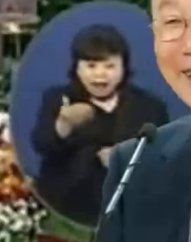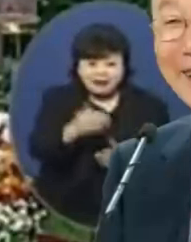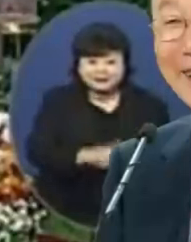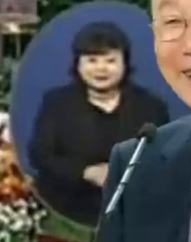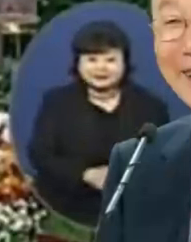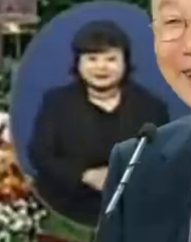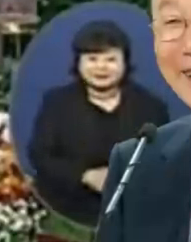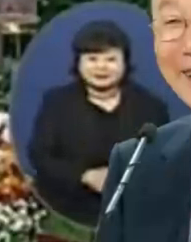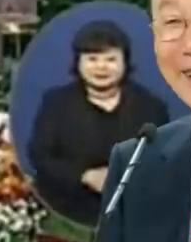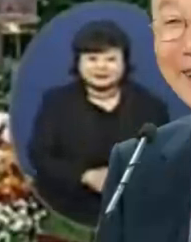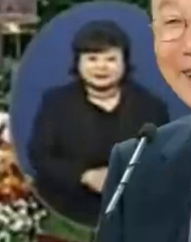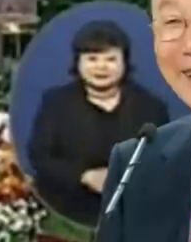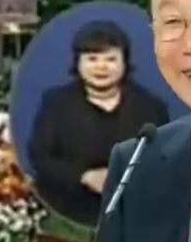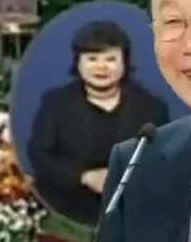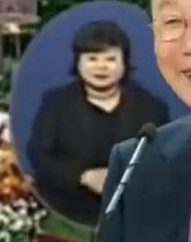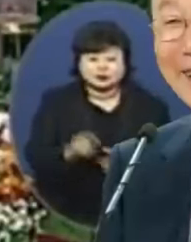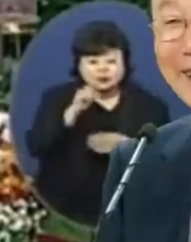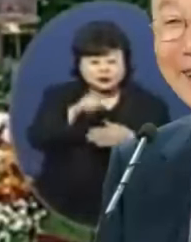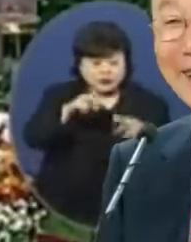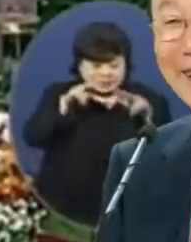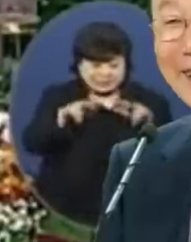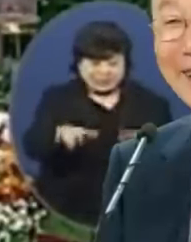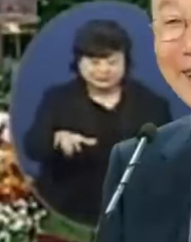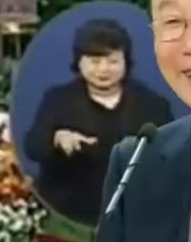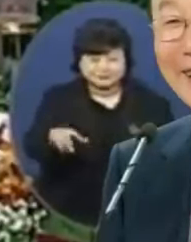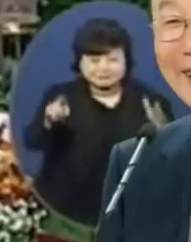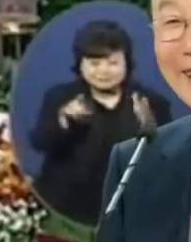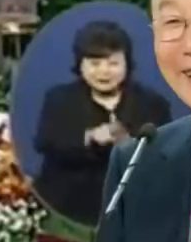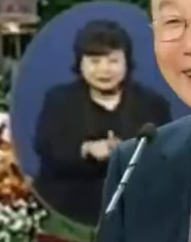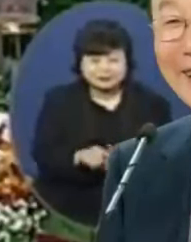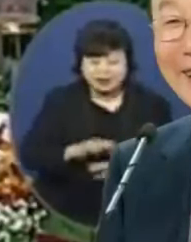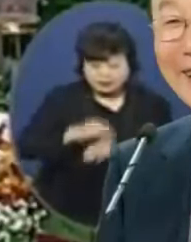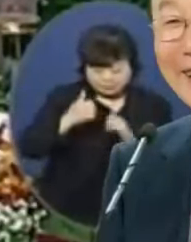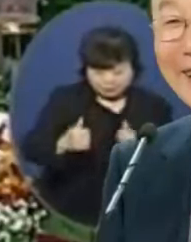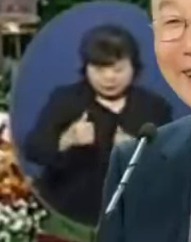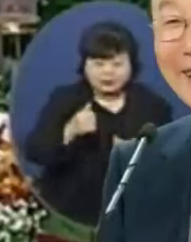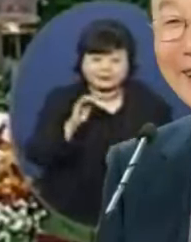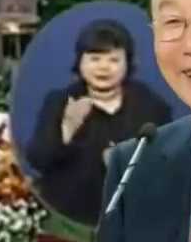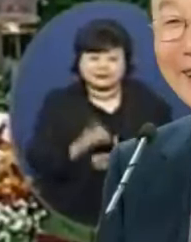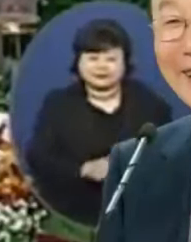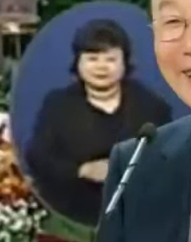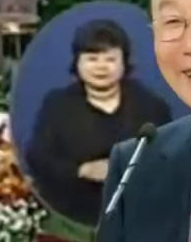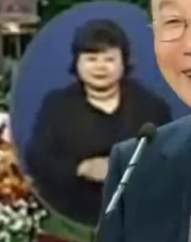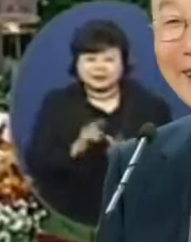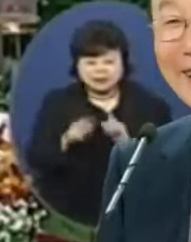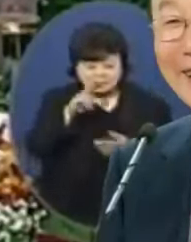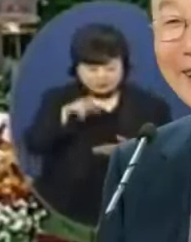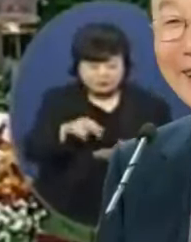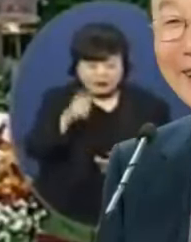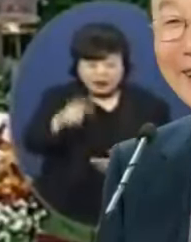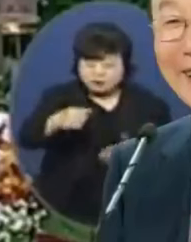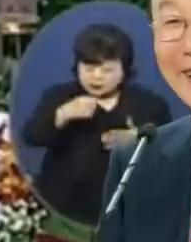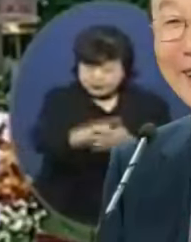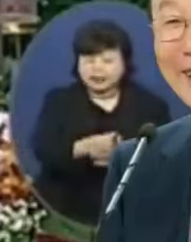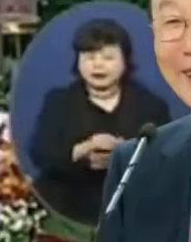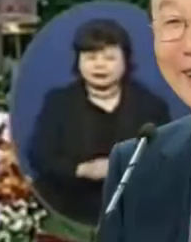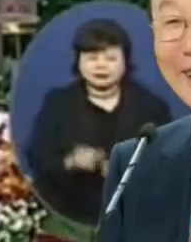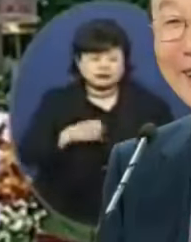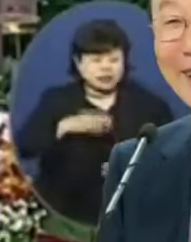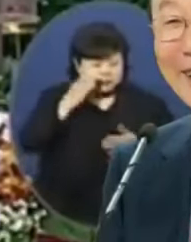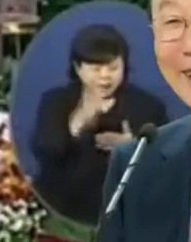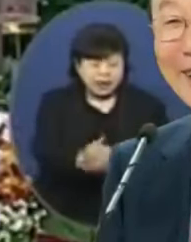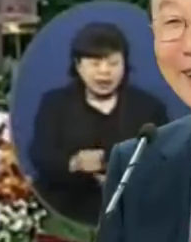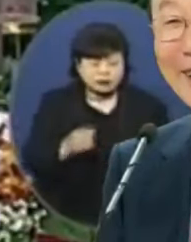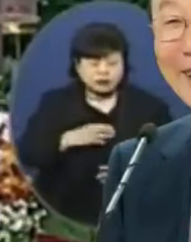것입니다. 우리는 모든 생활에 이제는 믿음의 도전을 하고 살아야 되는 것입니다. 성경에는 강하고 담대하라, 두려워하지